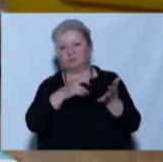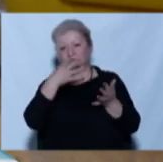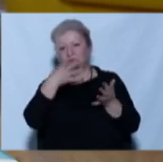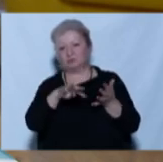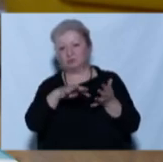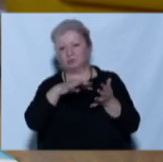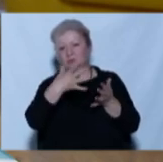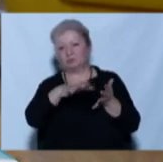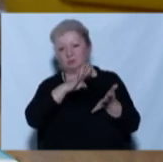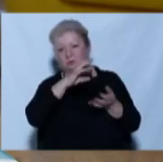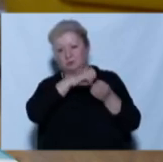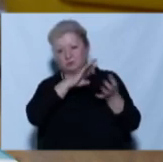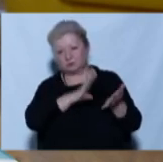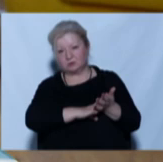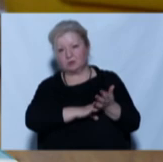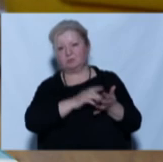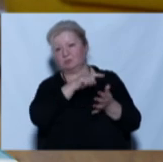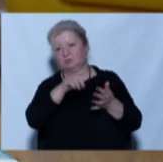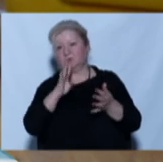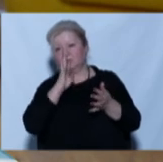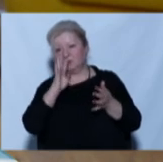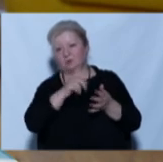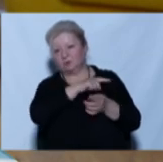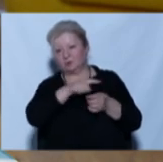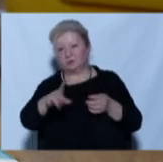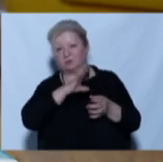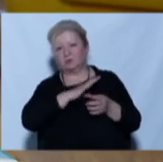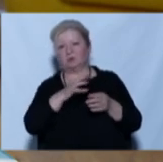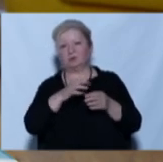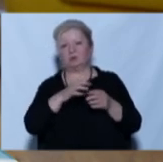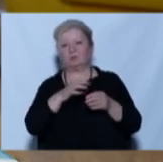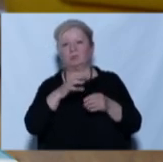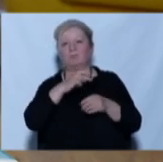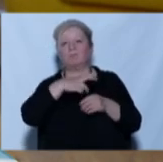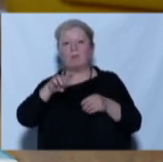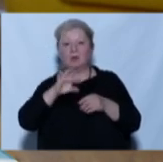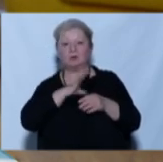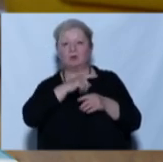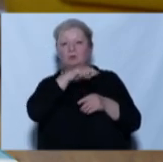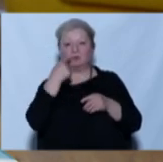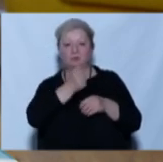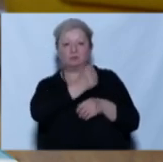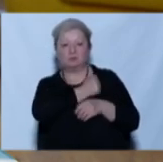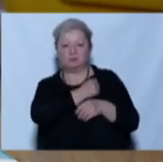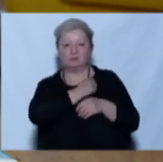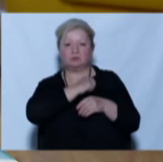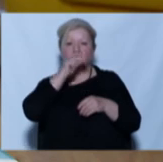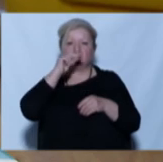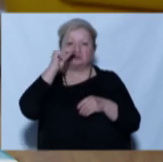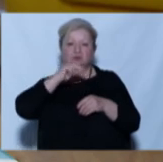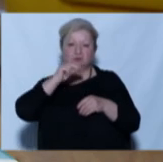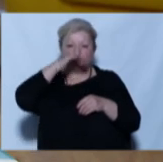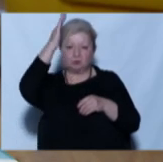1859-1864 წლები, 1864 წლის 21 მაისს რუსეთის ჯარებმა ჩრდილო კავკასიაში